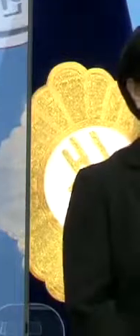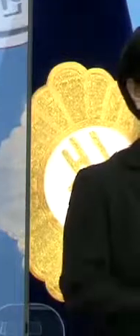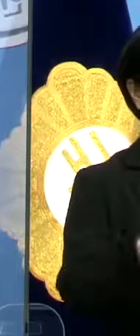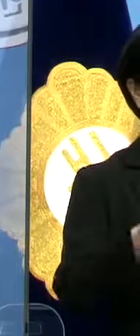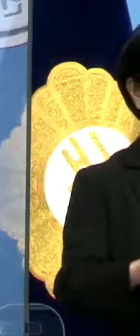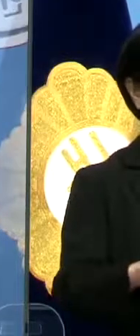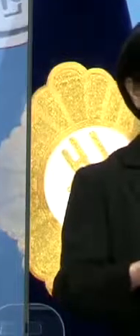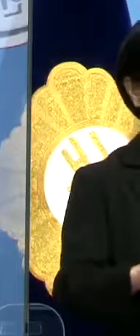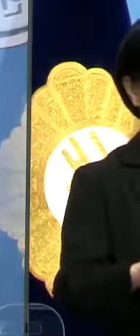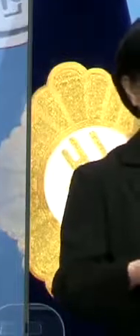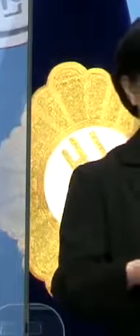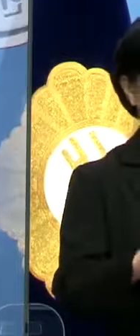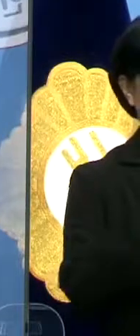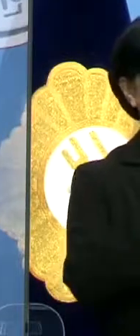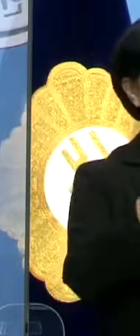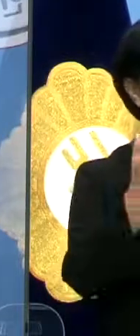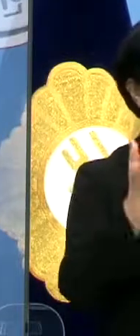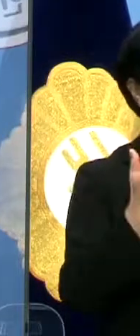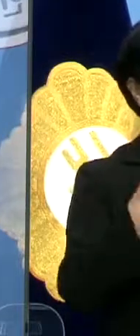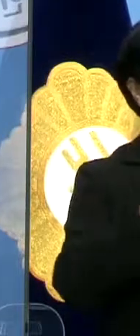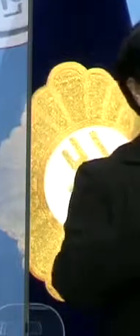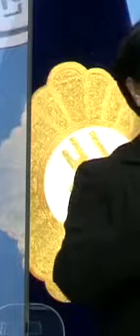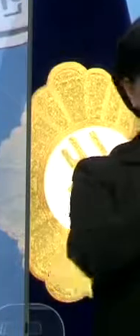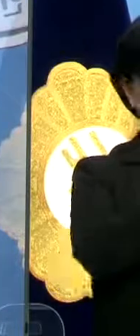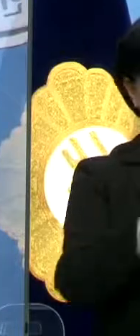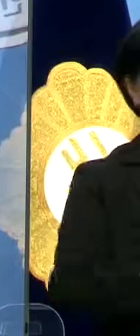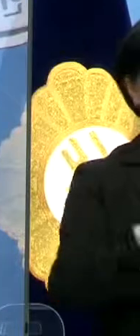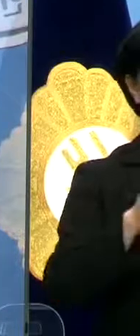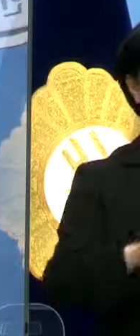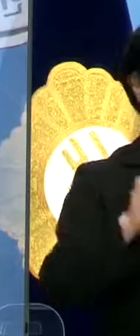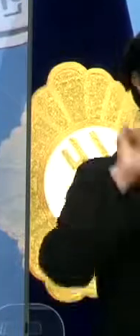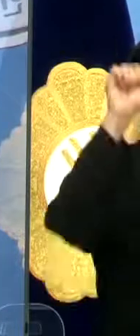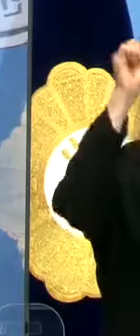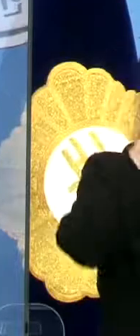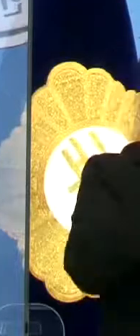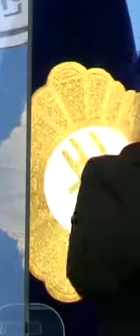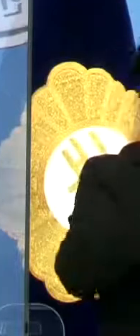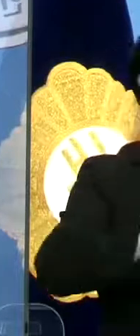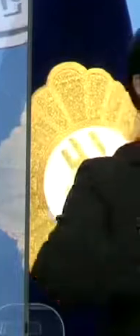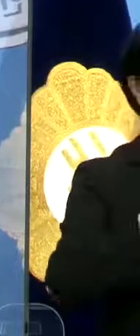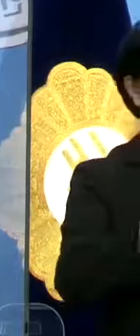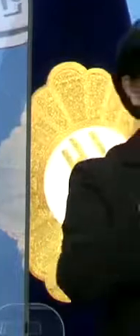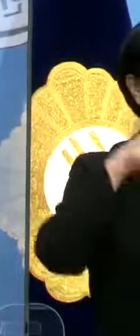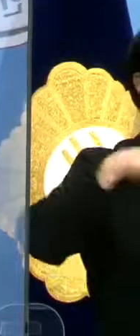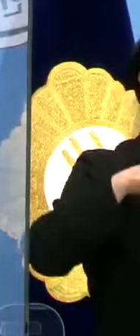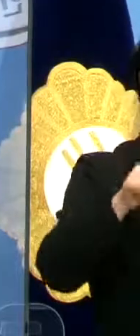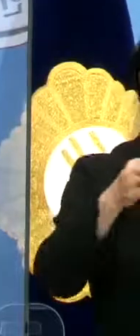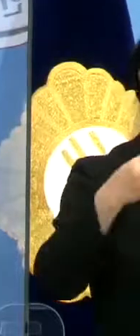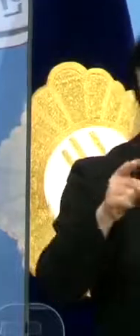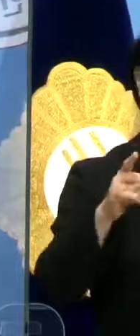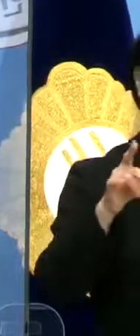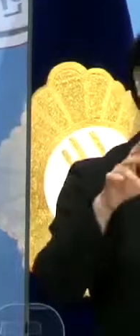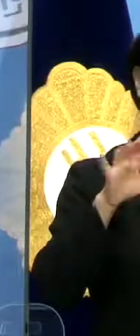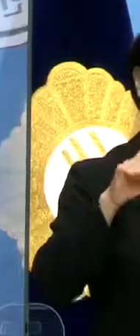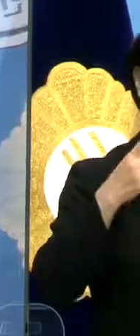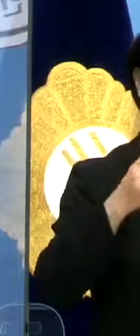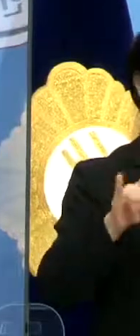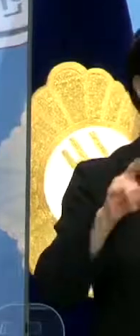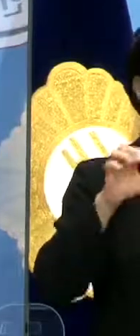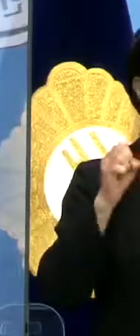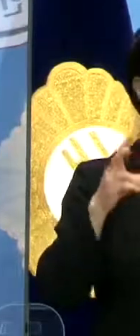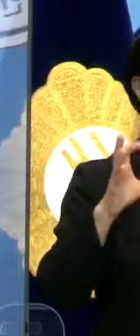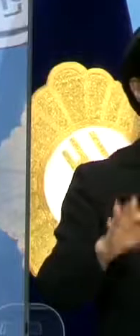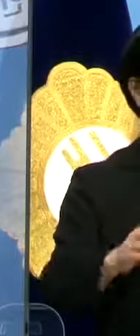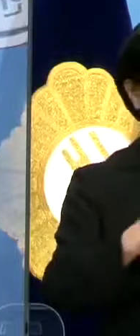오늘 기자회견 순서 말씀드리겠습니다 현재 농성 중입니다 정의당 설에 0 영상 구현 다음에